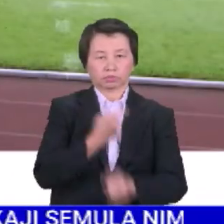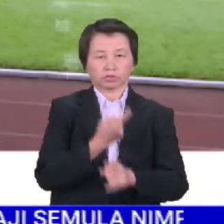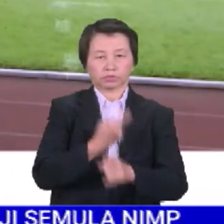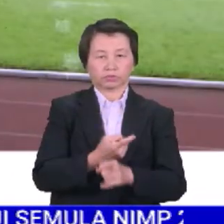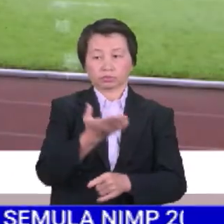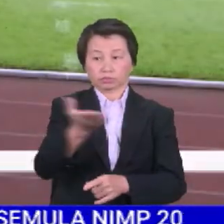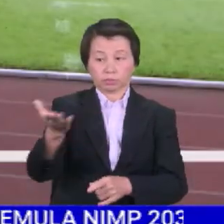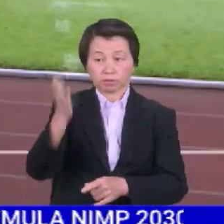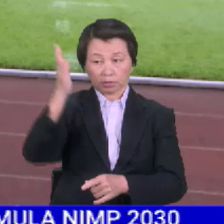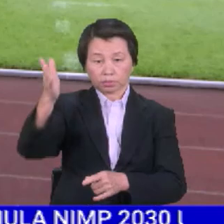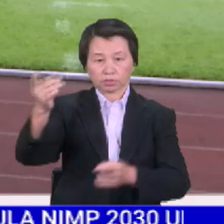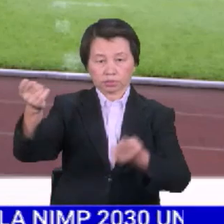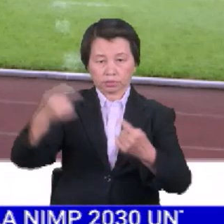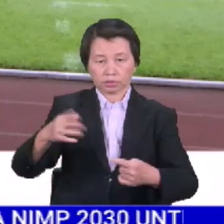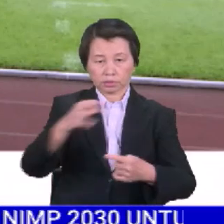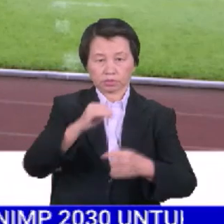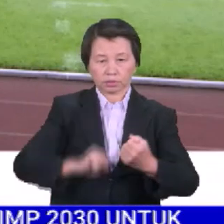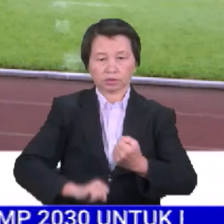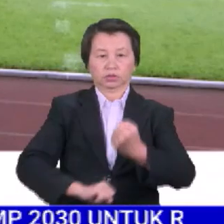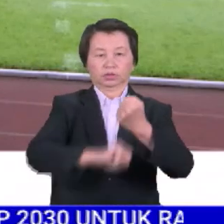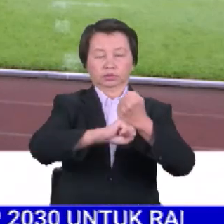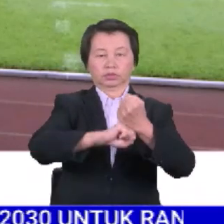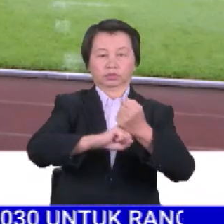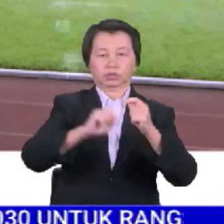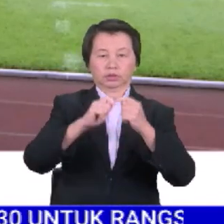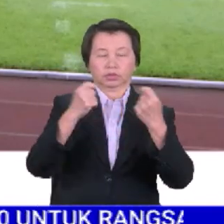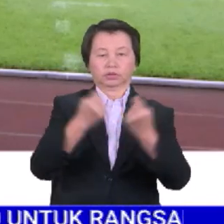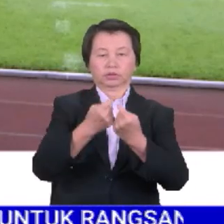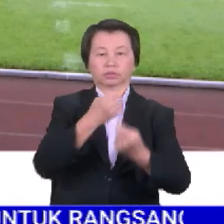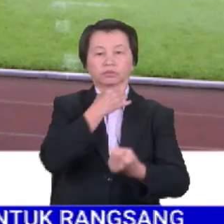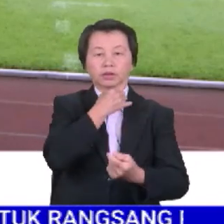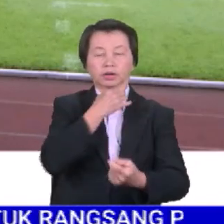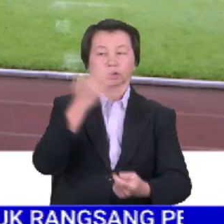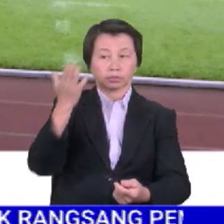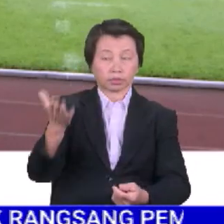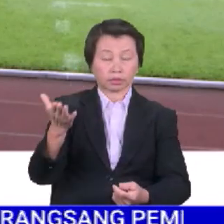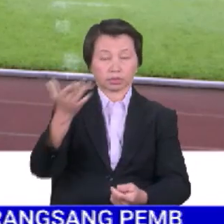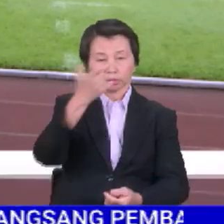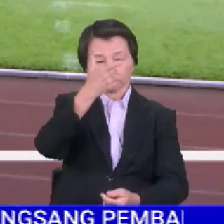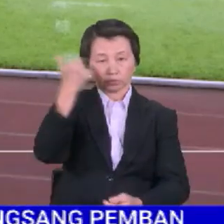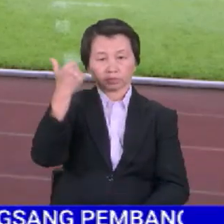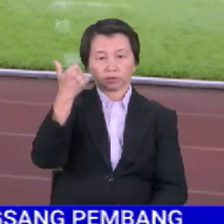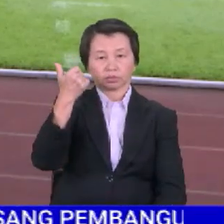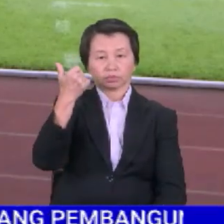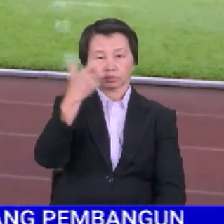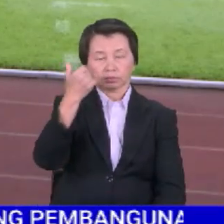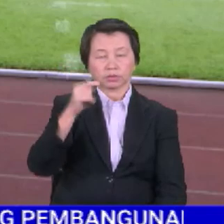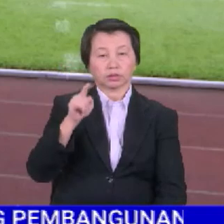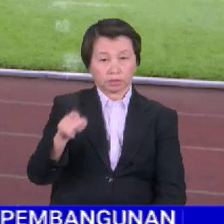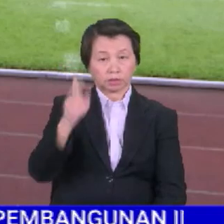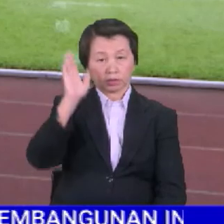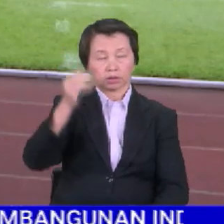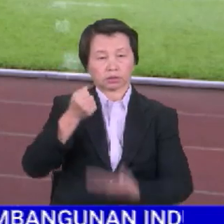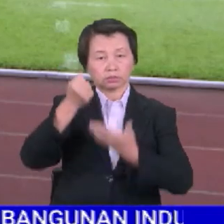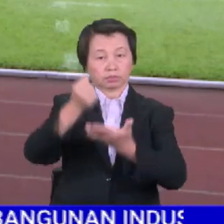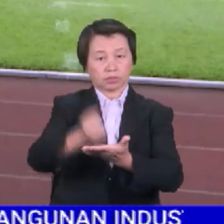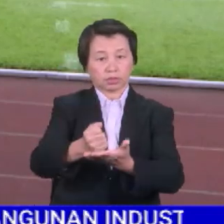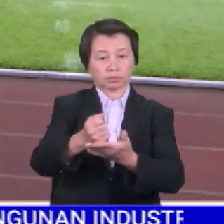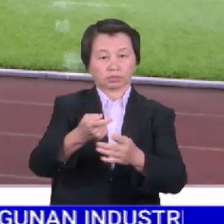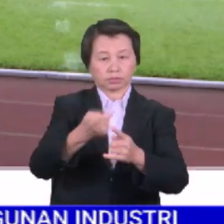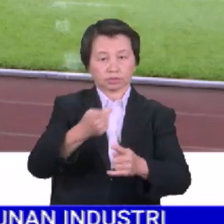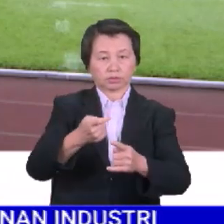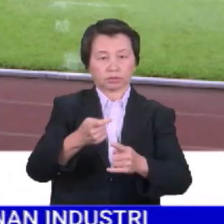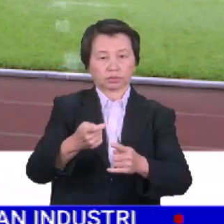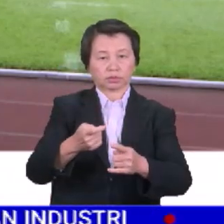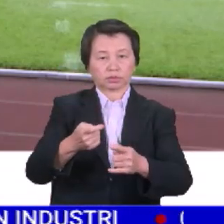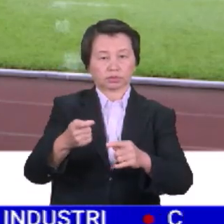datang dan menyokong team perak merekalah kerana ini akan membantu daripada segi